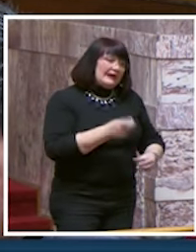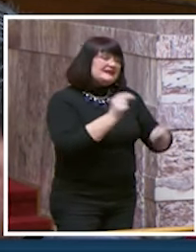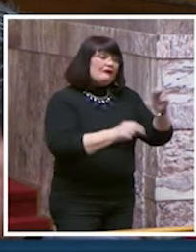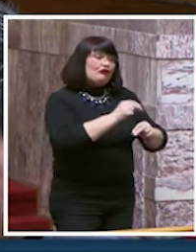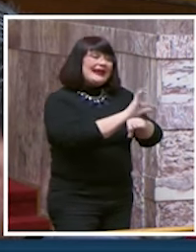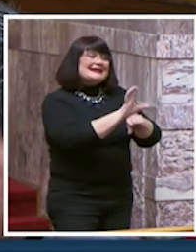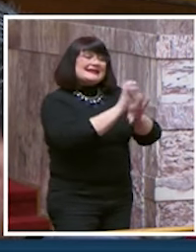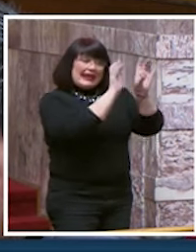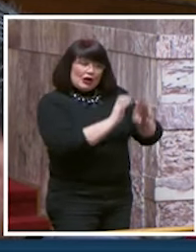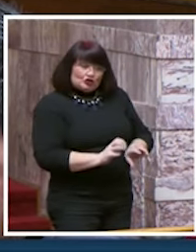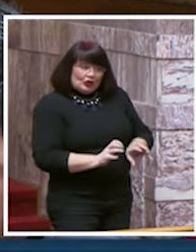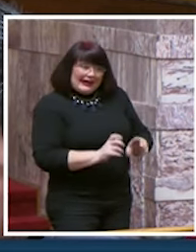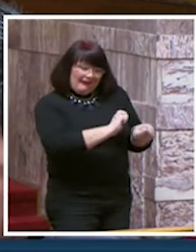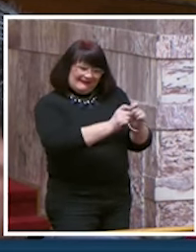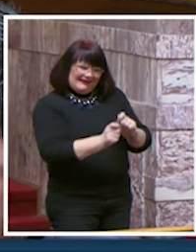ψηφοφοριών,